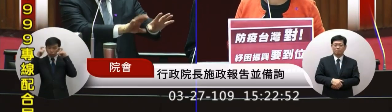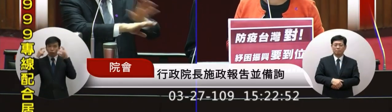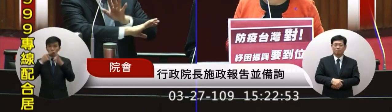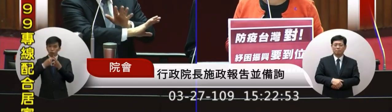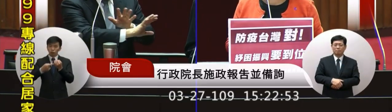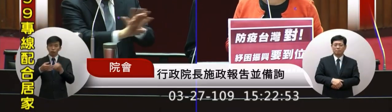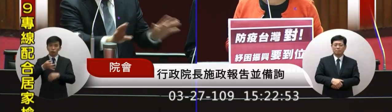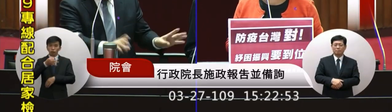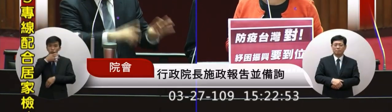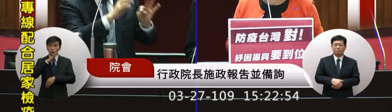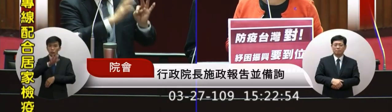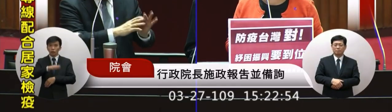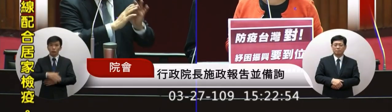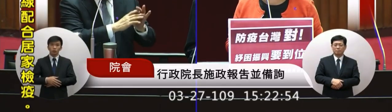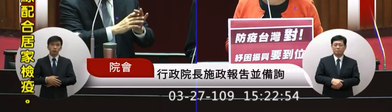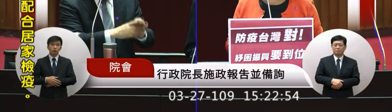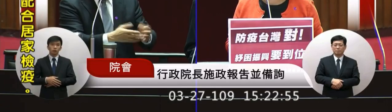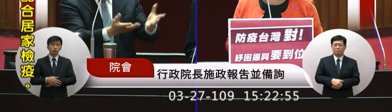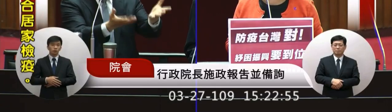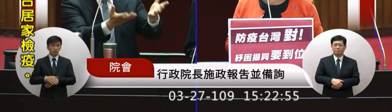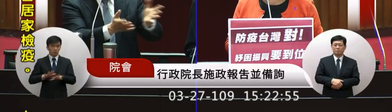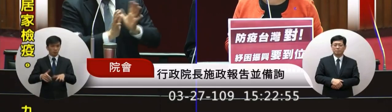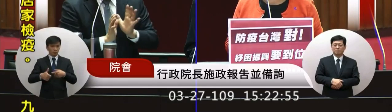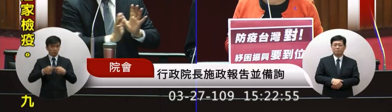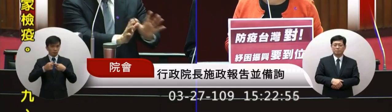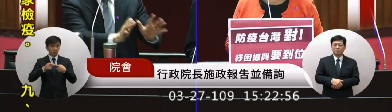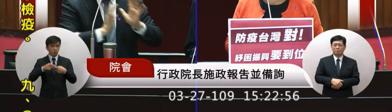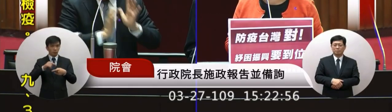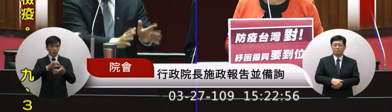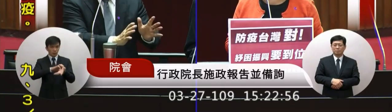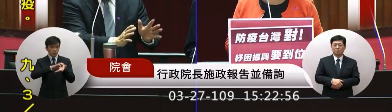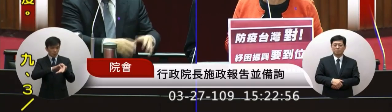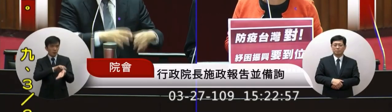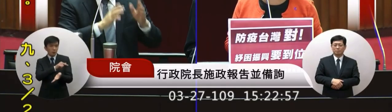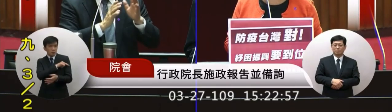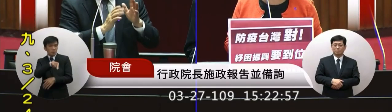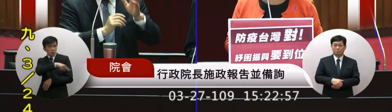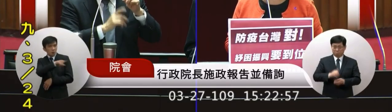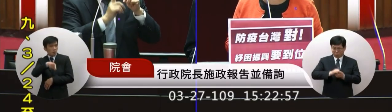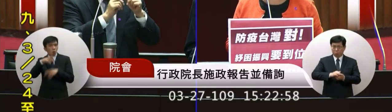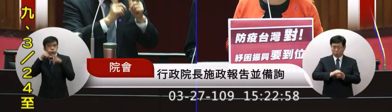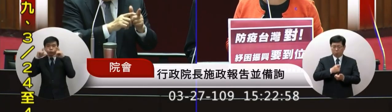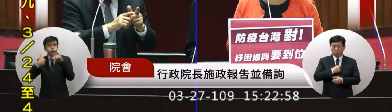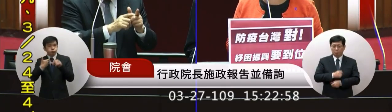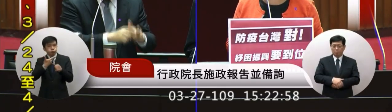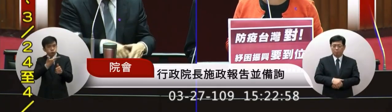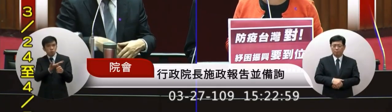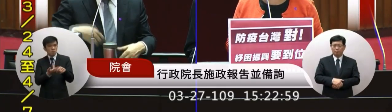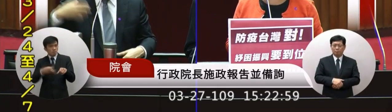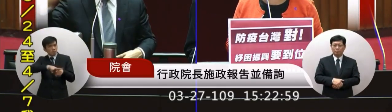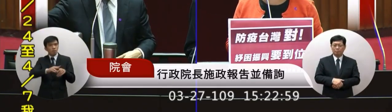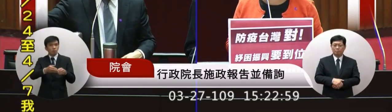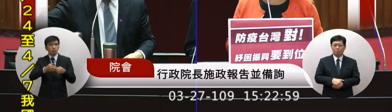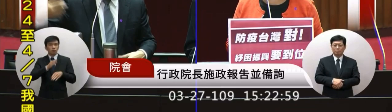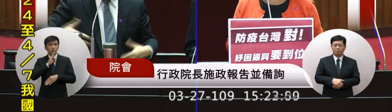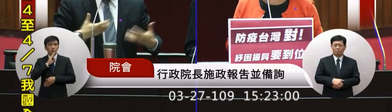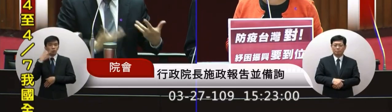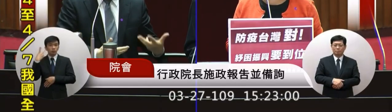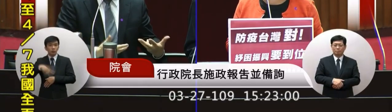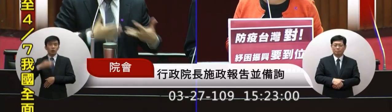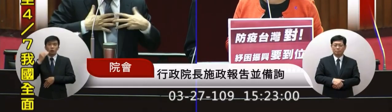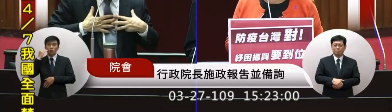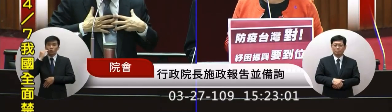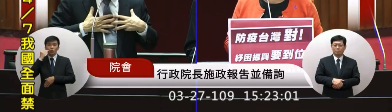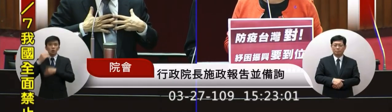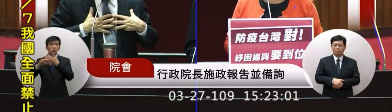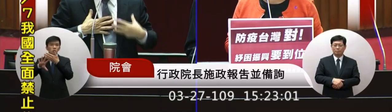方面，第一线的医疗人员，你看，今麦拢呼应搁加倍。 一定要的。 今麦来就是讲，啊，海外有一挂妈